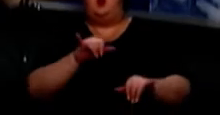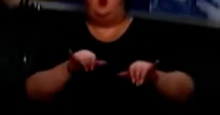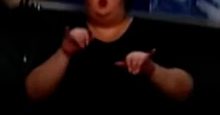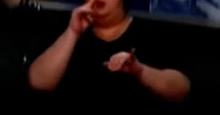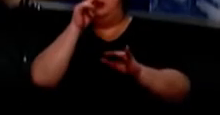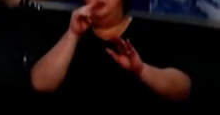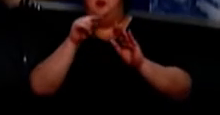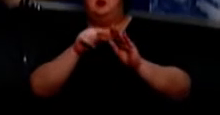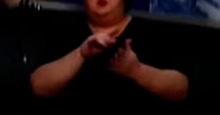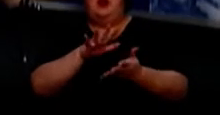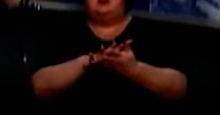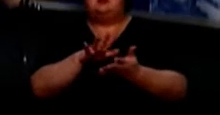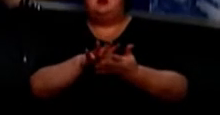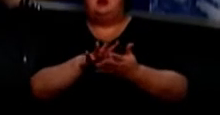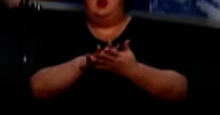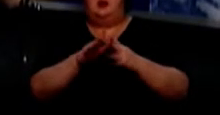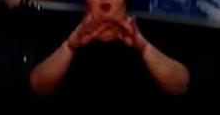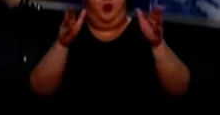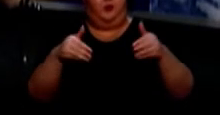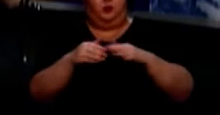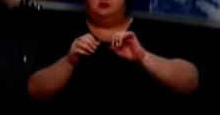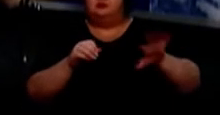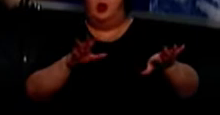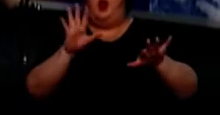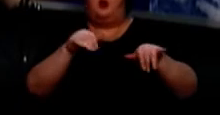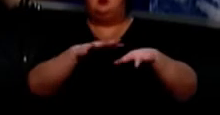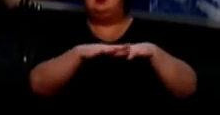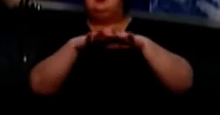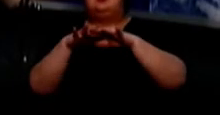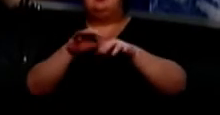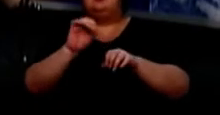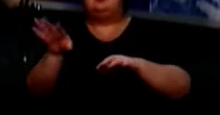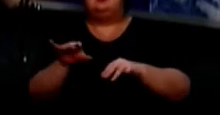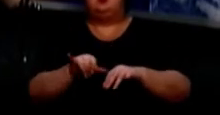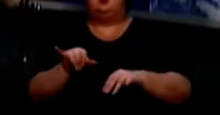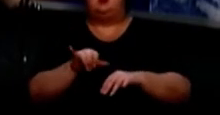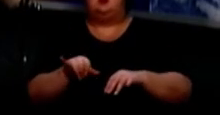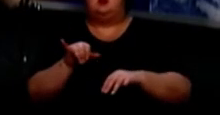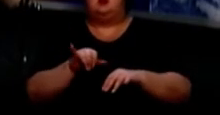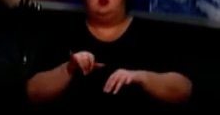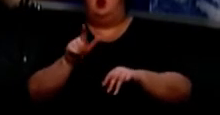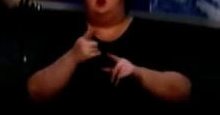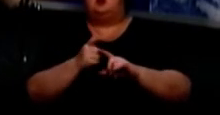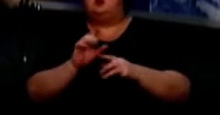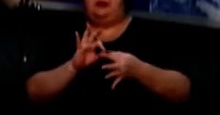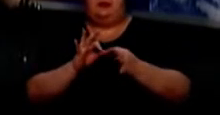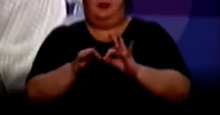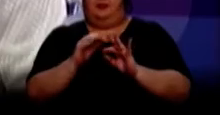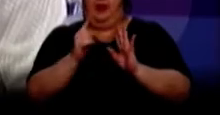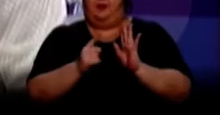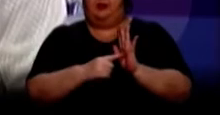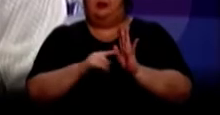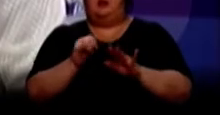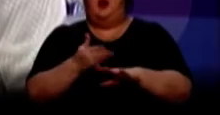прийому вторсировини у Полтаві? Де його переробляють? Куди його везуть? Володієте такою інформацією? Так, це дуже складне питання, тому що